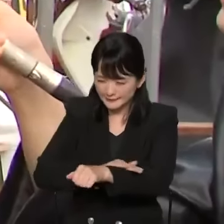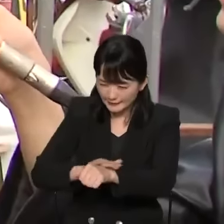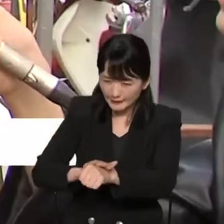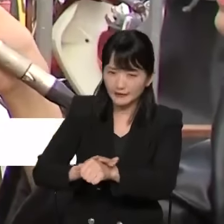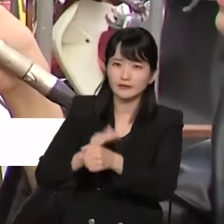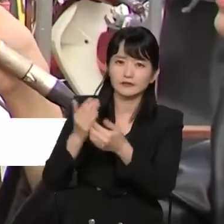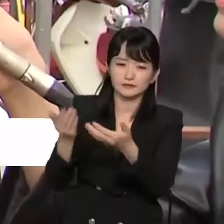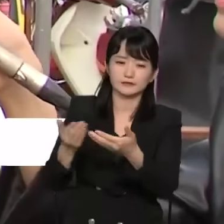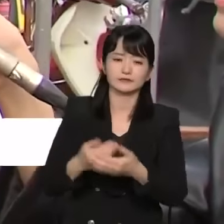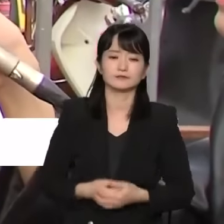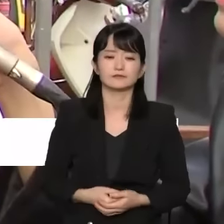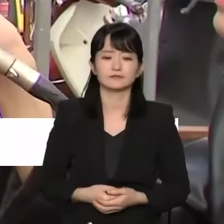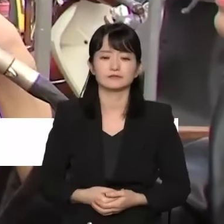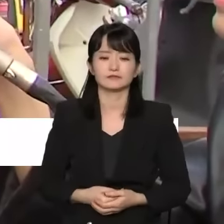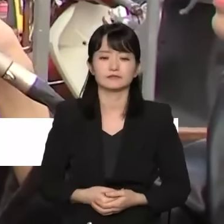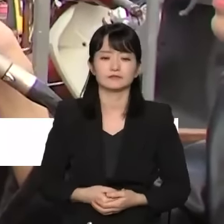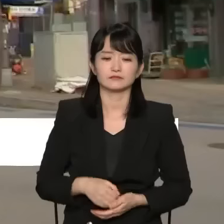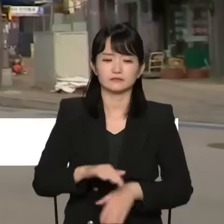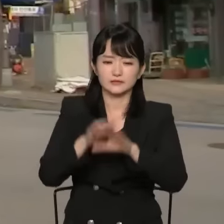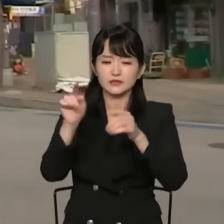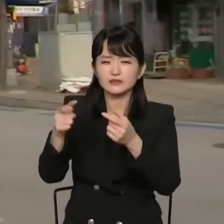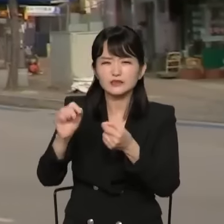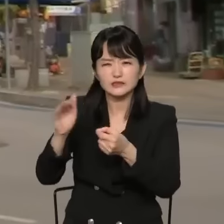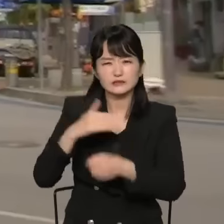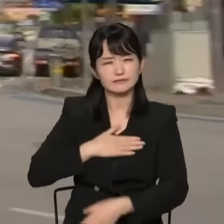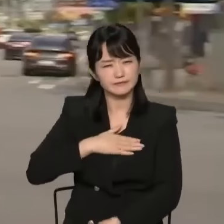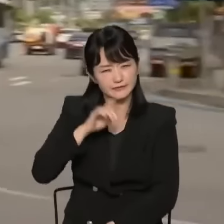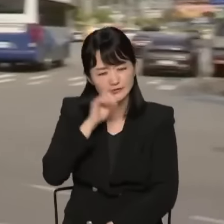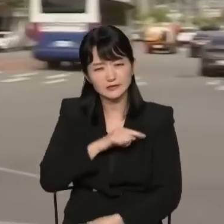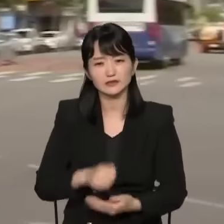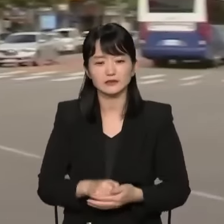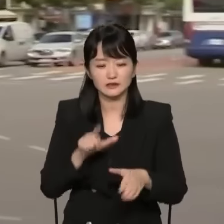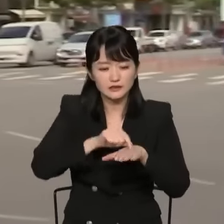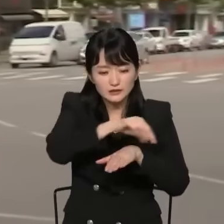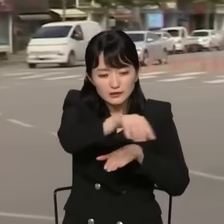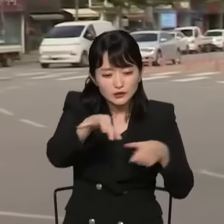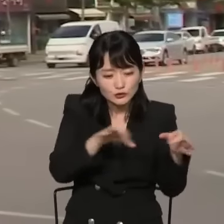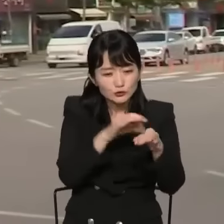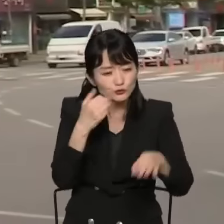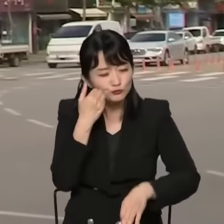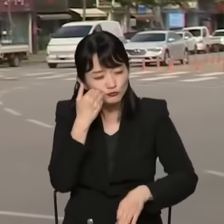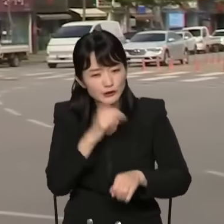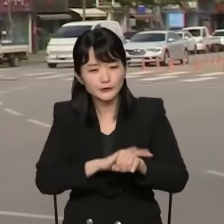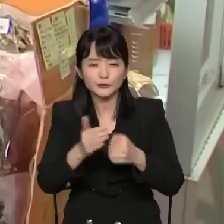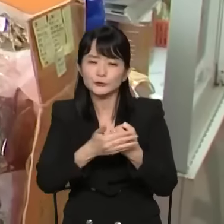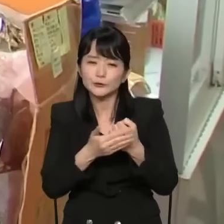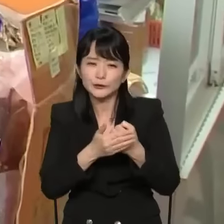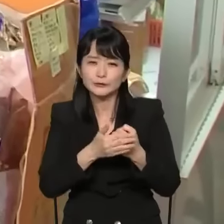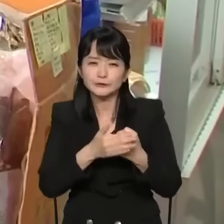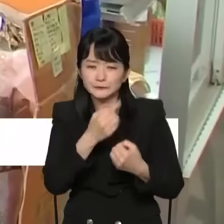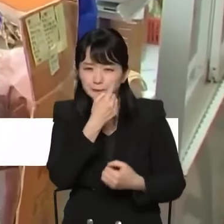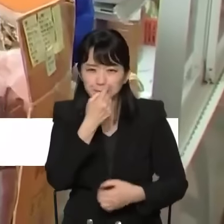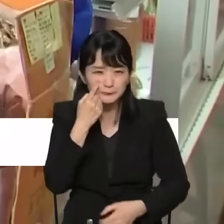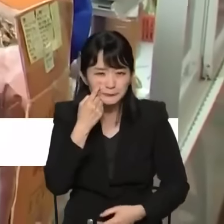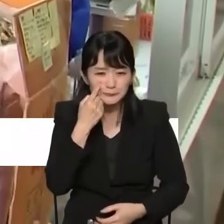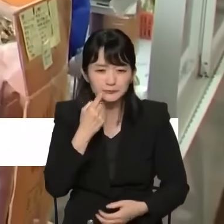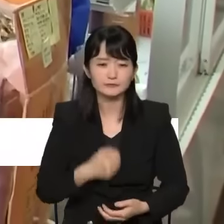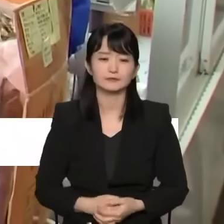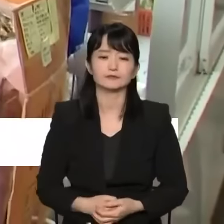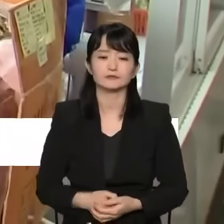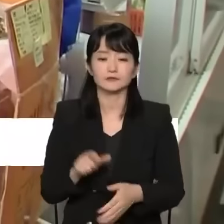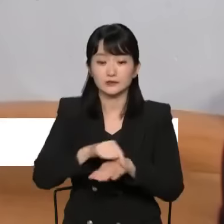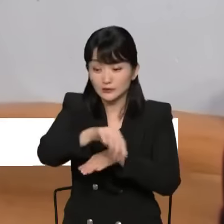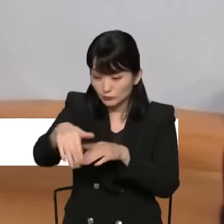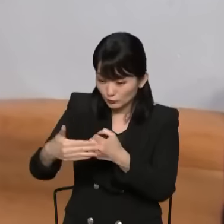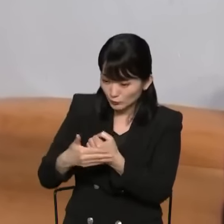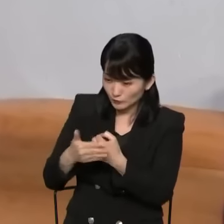다 그렇게 어떻게 돼보니까 기분이 나빠고 지역 경제에 누가 나은지 따져보겠다고 합니다. 지역에 얼마만큼 이제 도움이